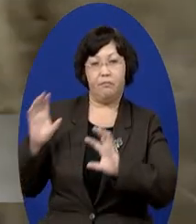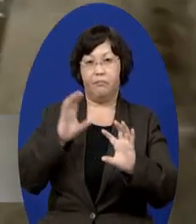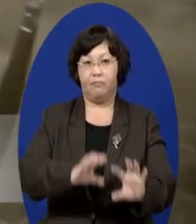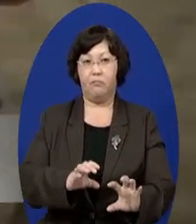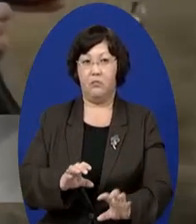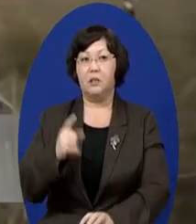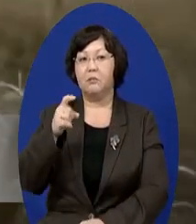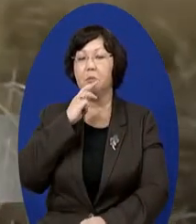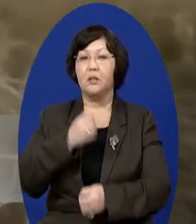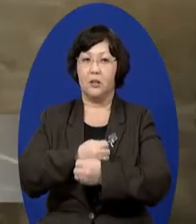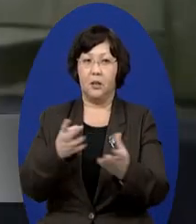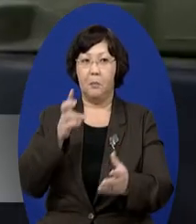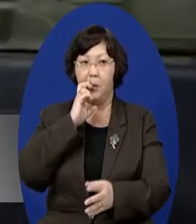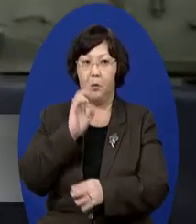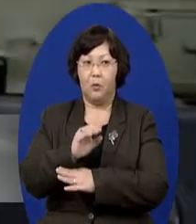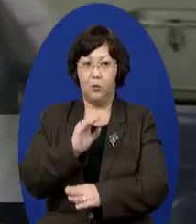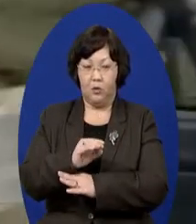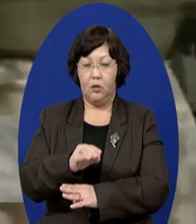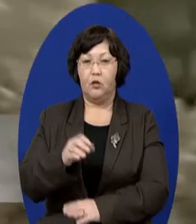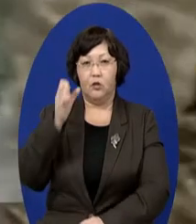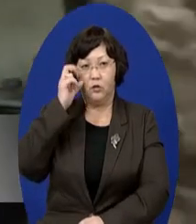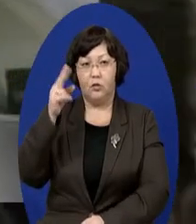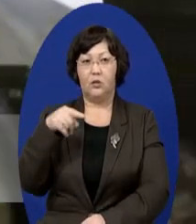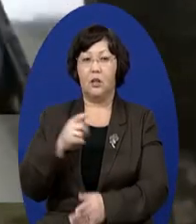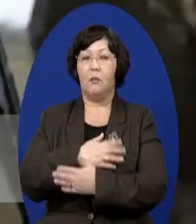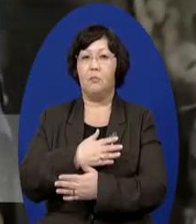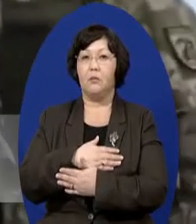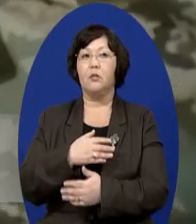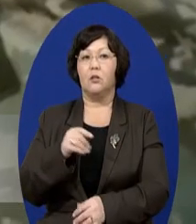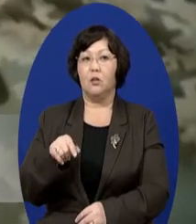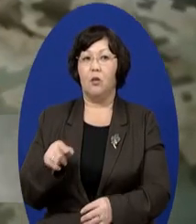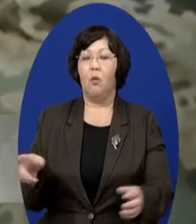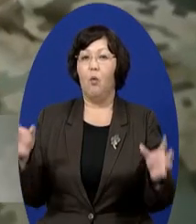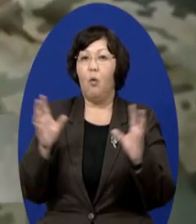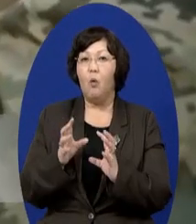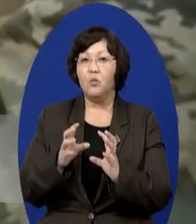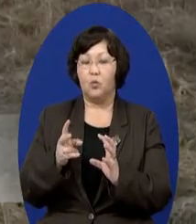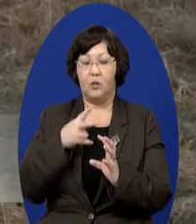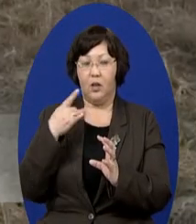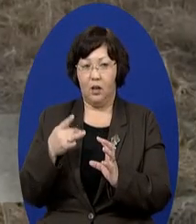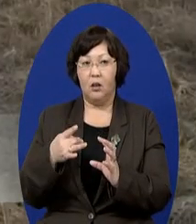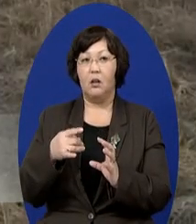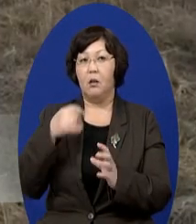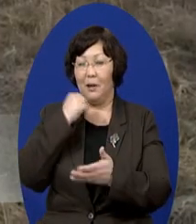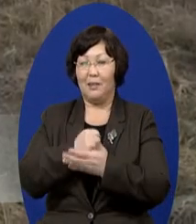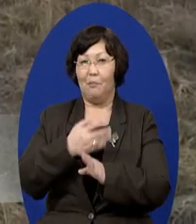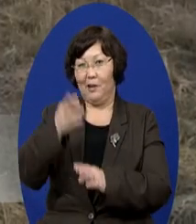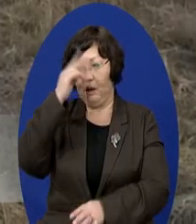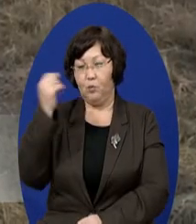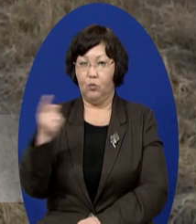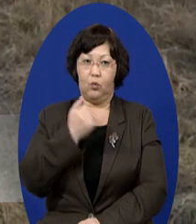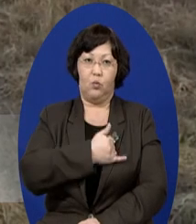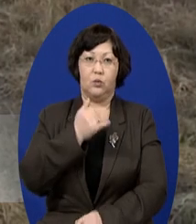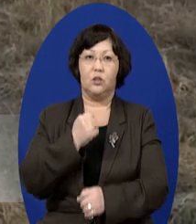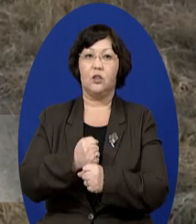мэдээлжээ. Бям гарагт Мэрилендийн ерөнхийлөгчийн амралт болох Кэмп Дэвидэд болсон уулзалтын үеэр Пентагоны өндөр албан тушаалтнууд Жо